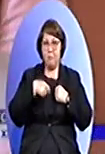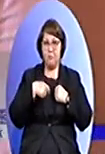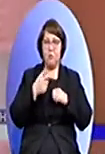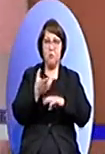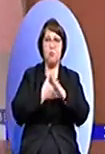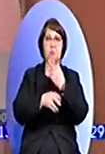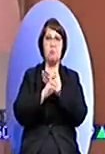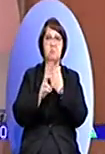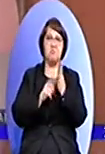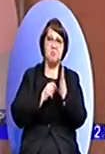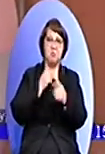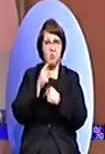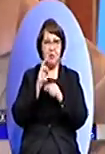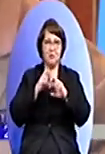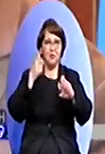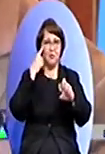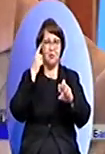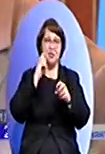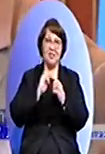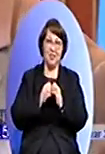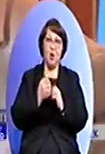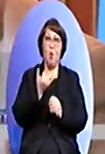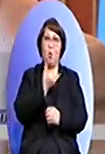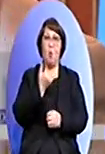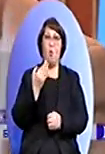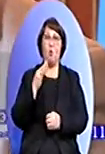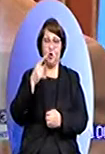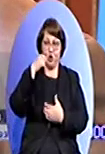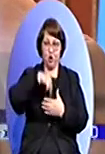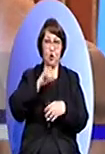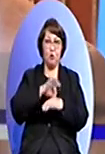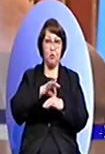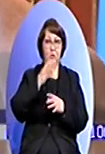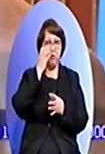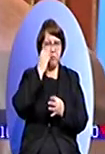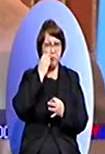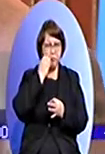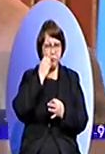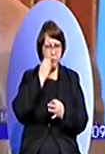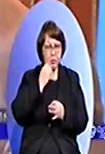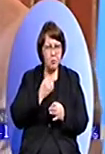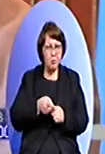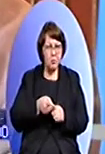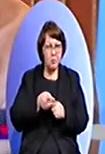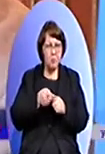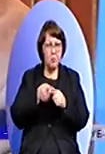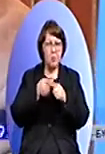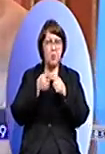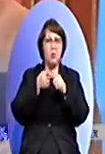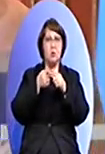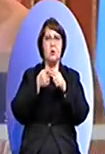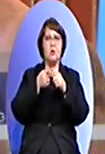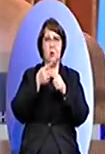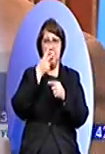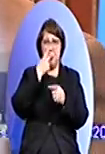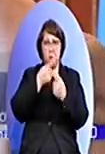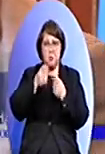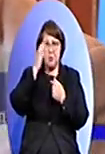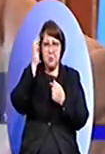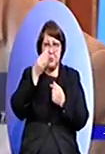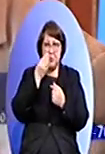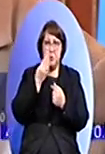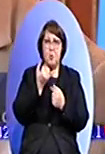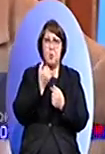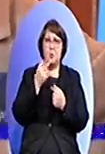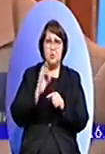дүн харуулж байна. Архаг өвчнүүдийн гол онцлог нь их тусам л өвчин ингээл одоо шинж тэмдгийн илрээ явдаг. Тэгэхээр